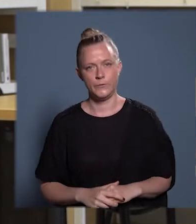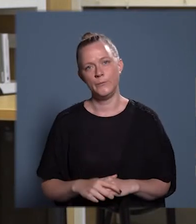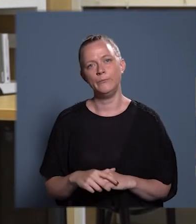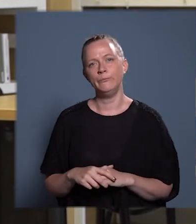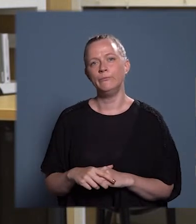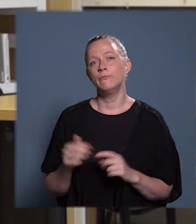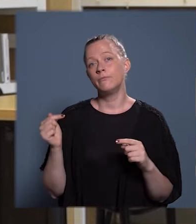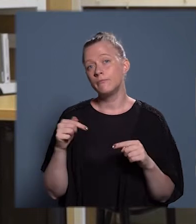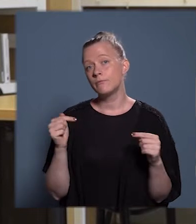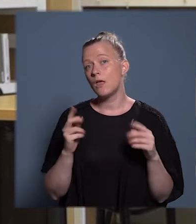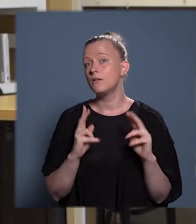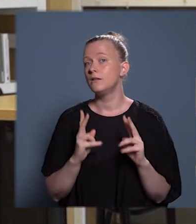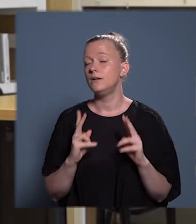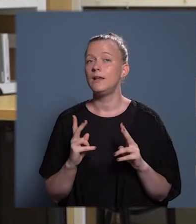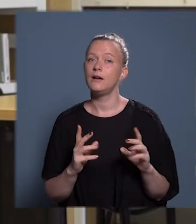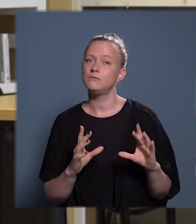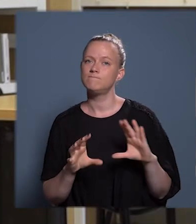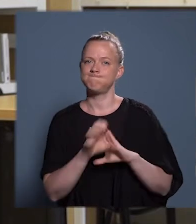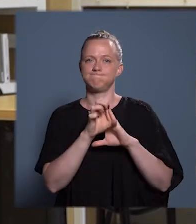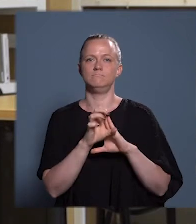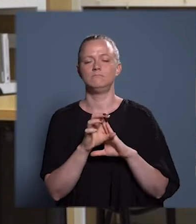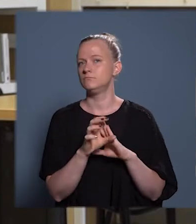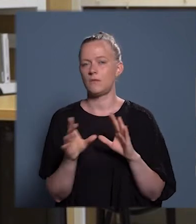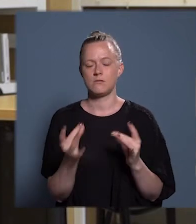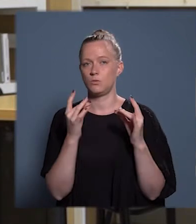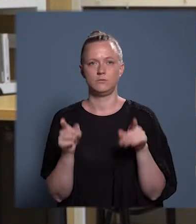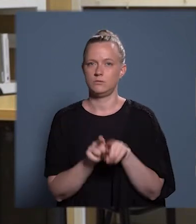azon lehet rögtön.